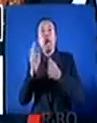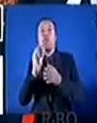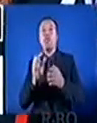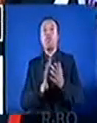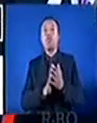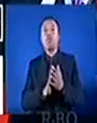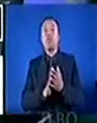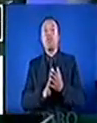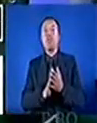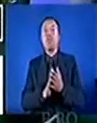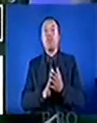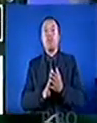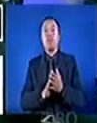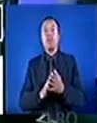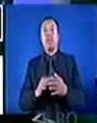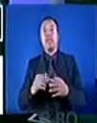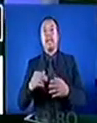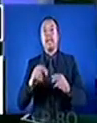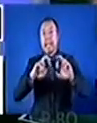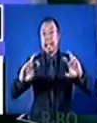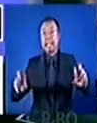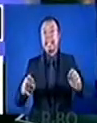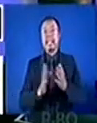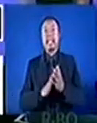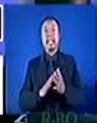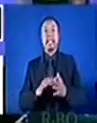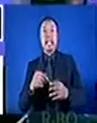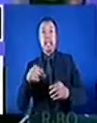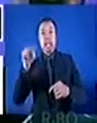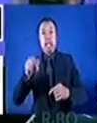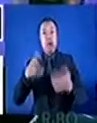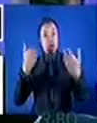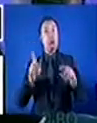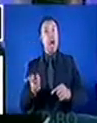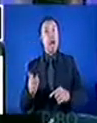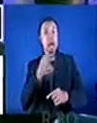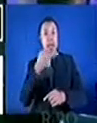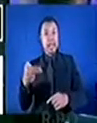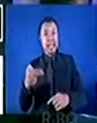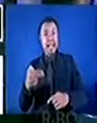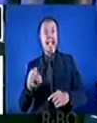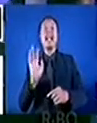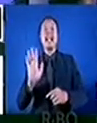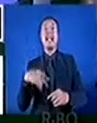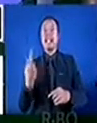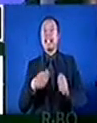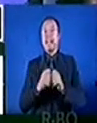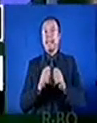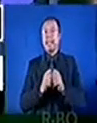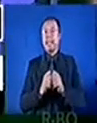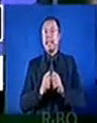induk riset nasional RIRN yang sudah ada. Karena itu akan kita